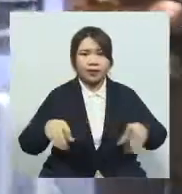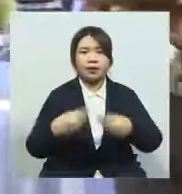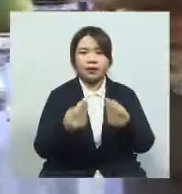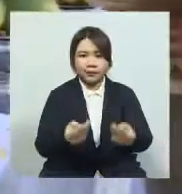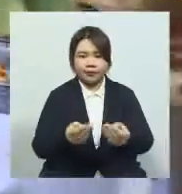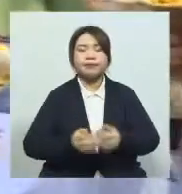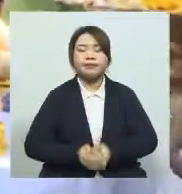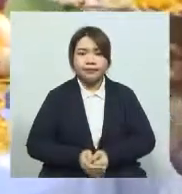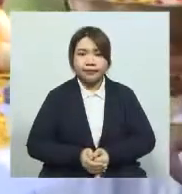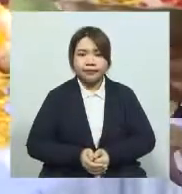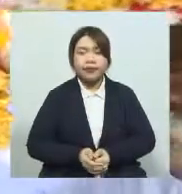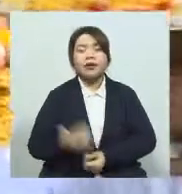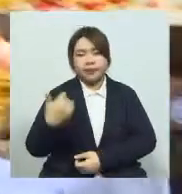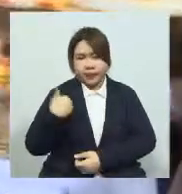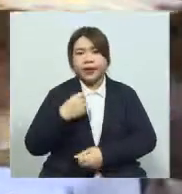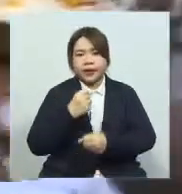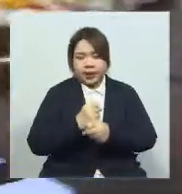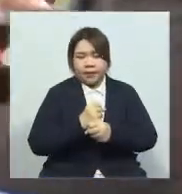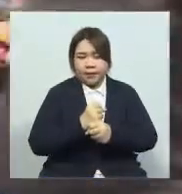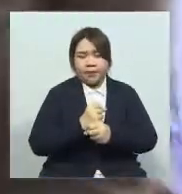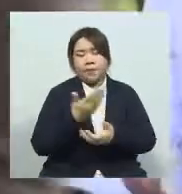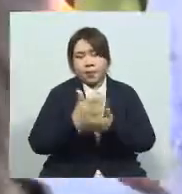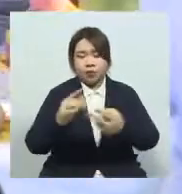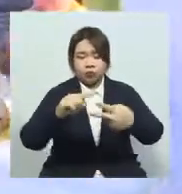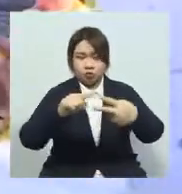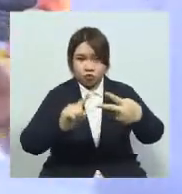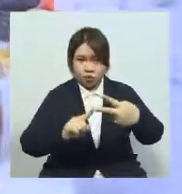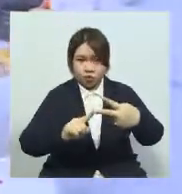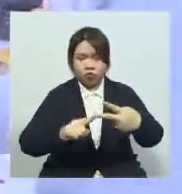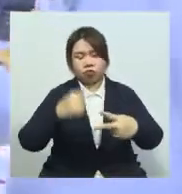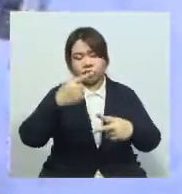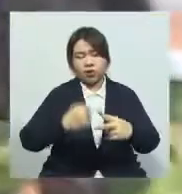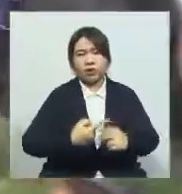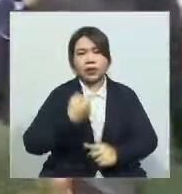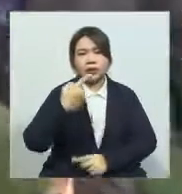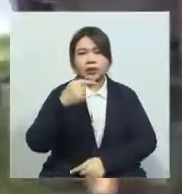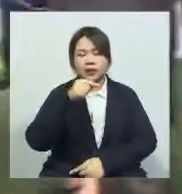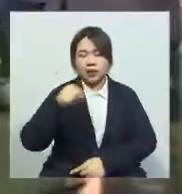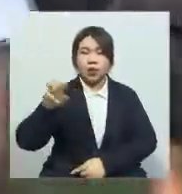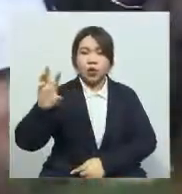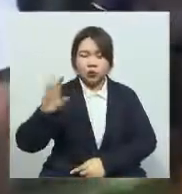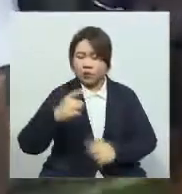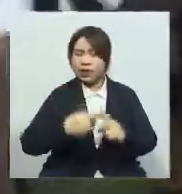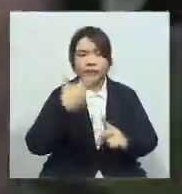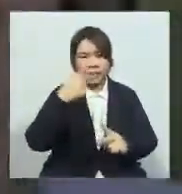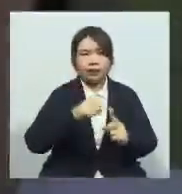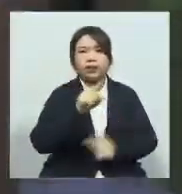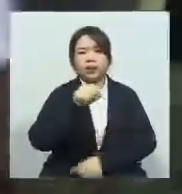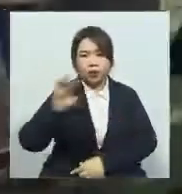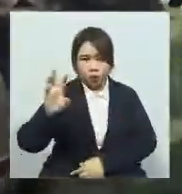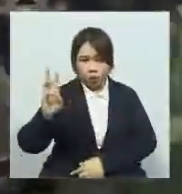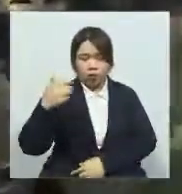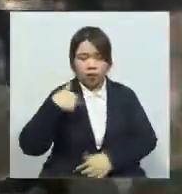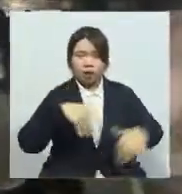งานนี้จะจัดออกเป็น2ช่วงนะคะก็คือระหว่างวันที่1ถึง6มีนาคมที่ผ่านมาซึ่งมีการจัดกิจกรรมชุม